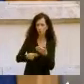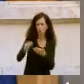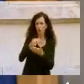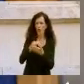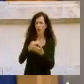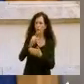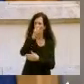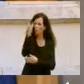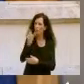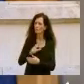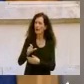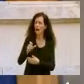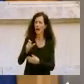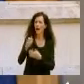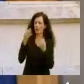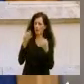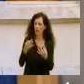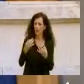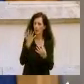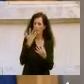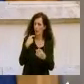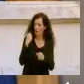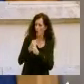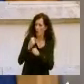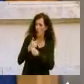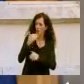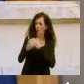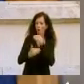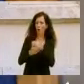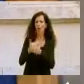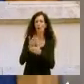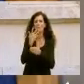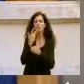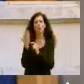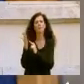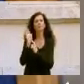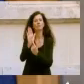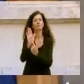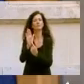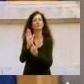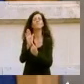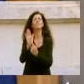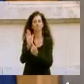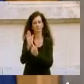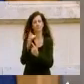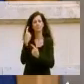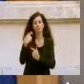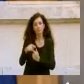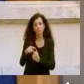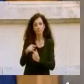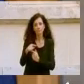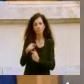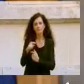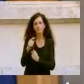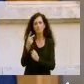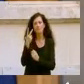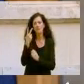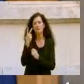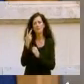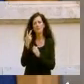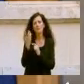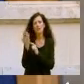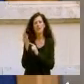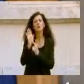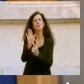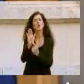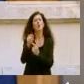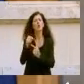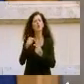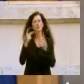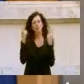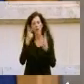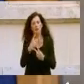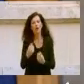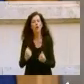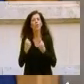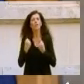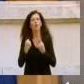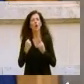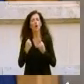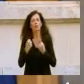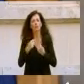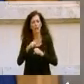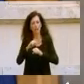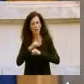che sapremo realizzare si misurerà anche la forza la credibilità non solo e